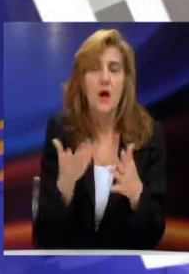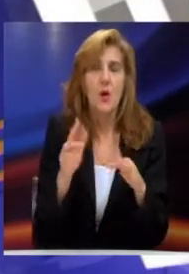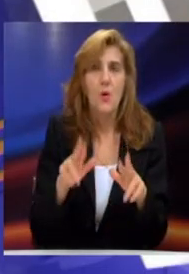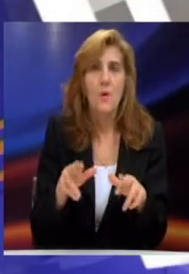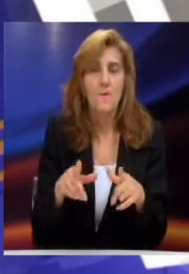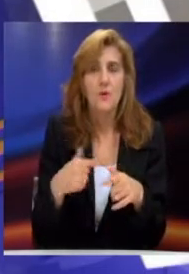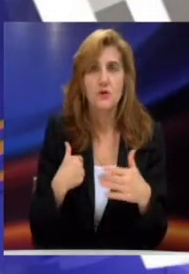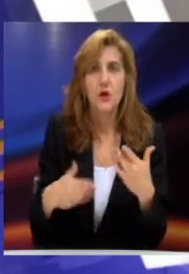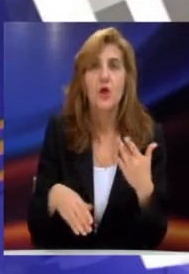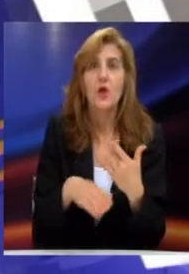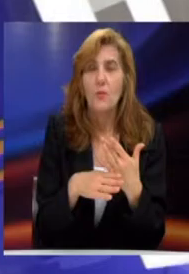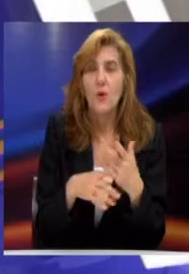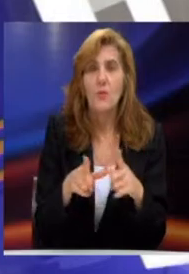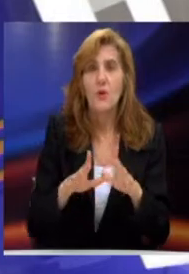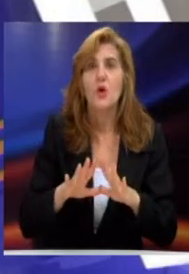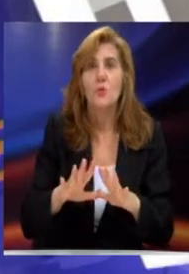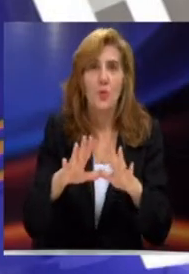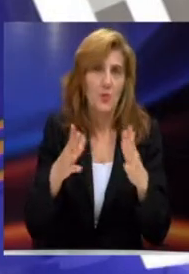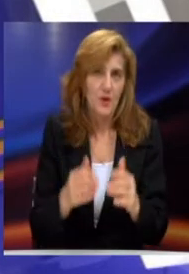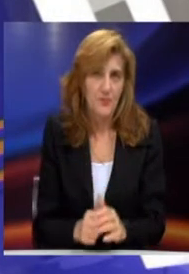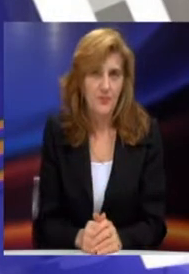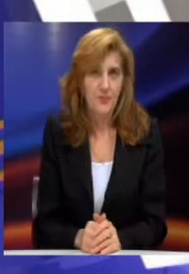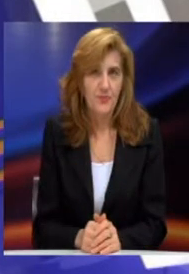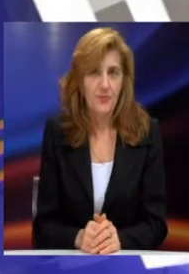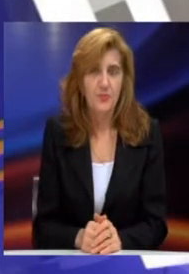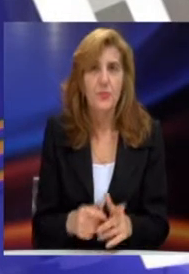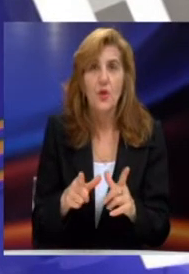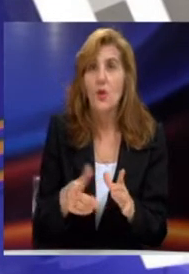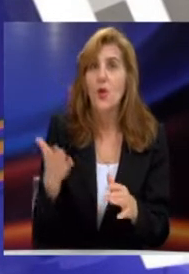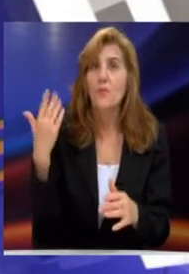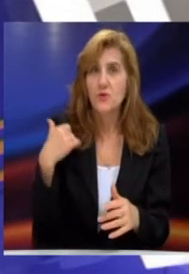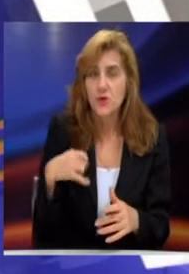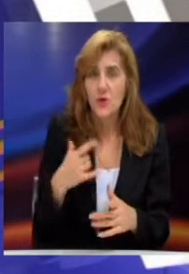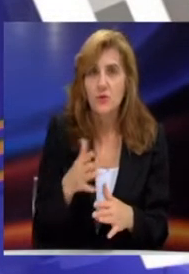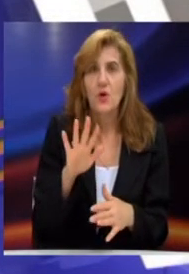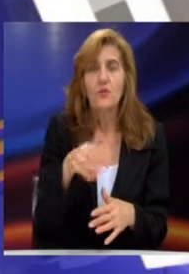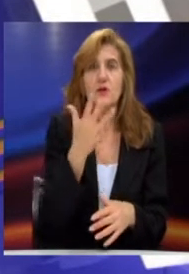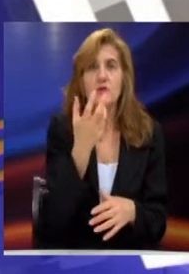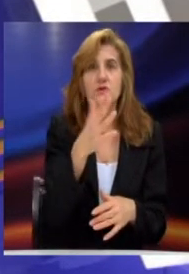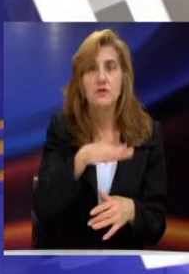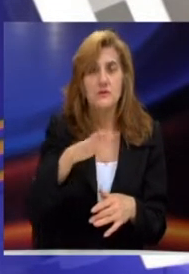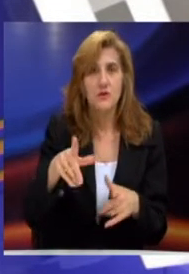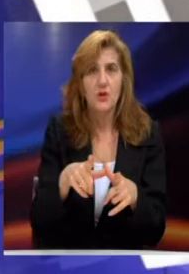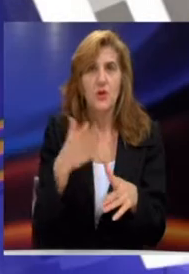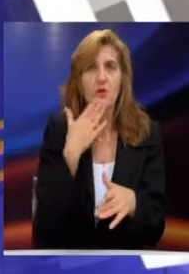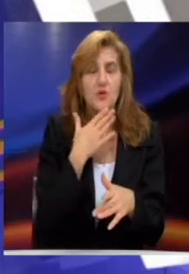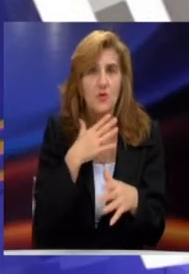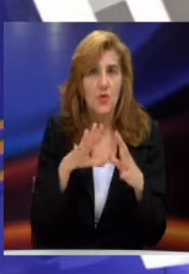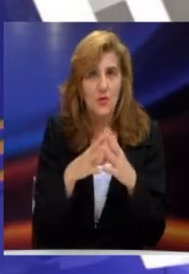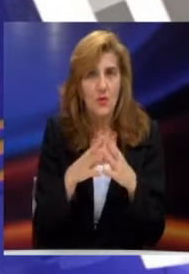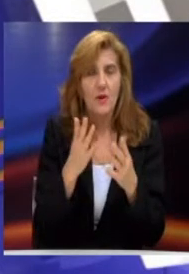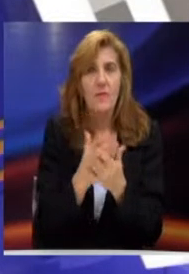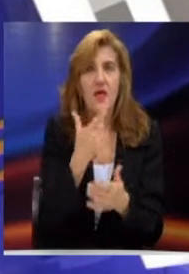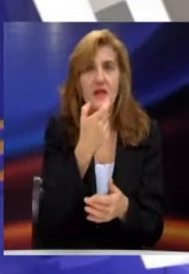ako može negde, da mu pomognemo, da ga poguramo i tako dalje. Tokom prošle godine, od 400 učenika osnovne škole Ivan Goran